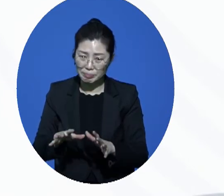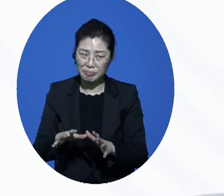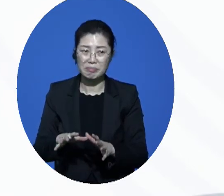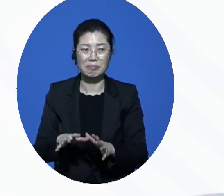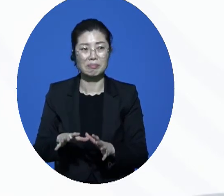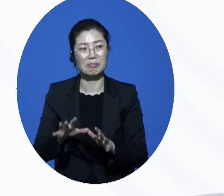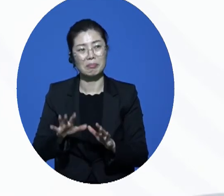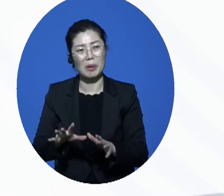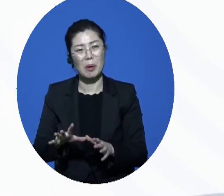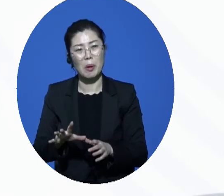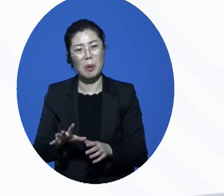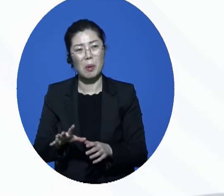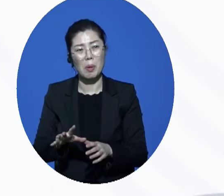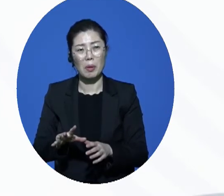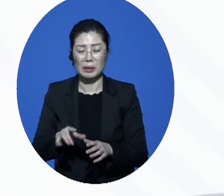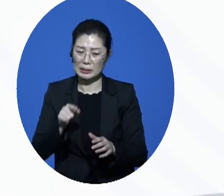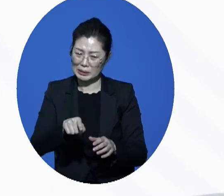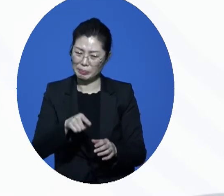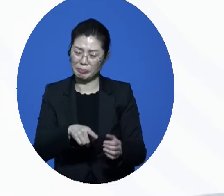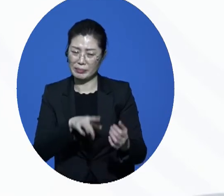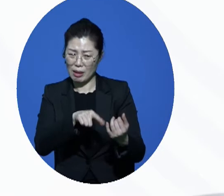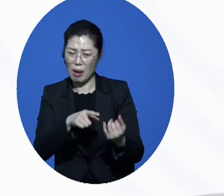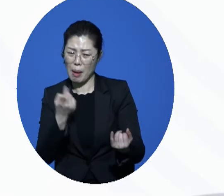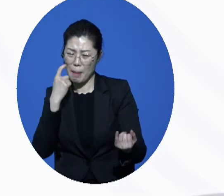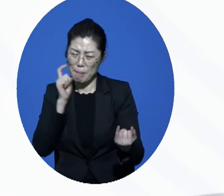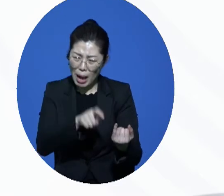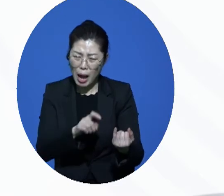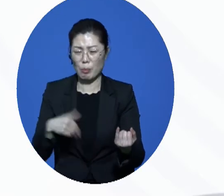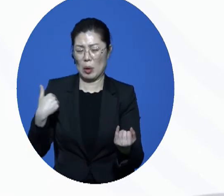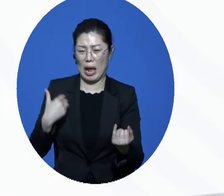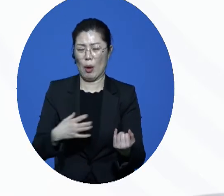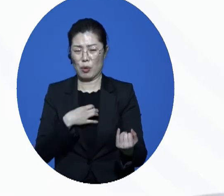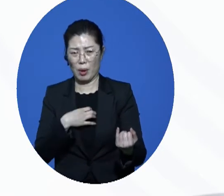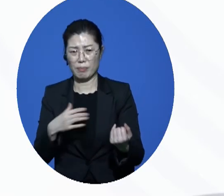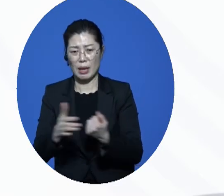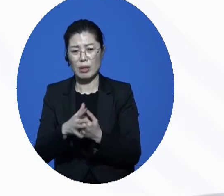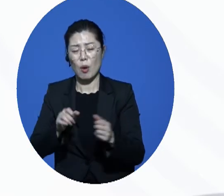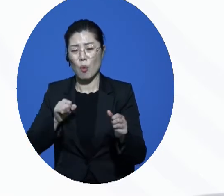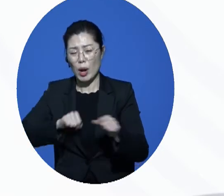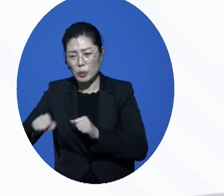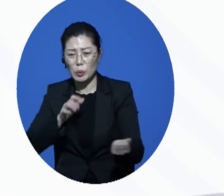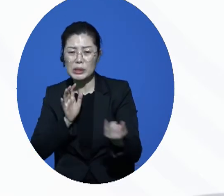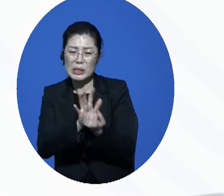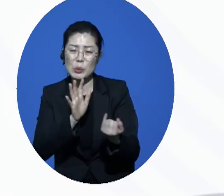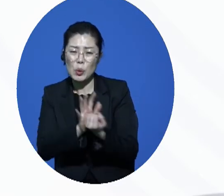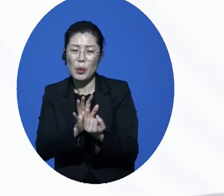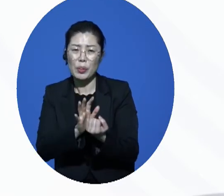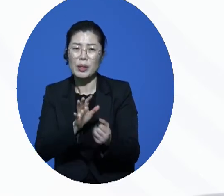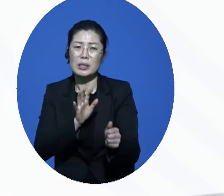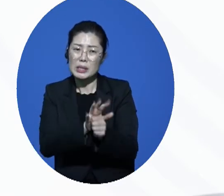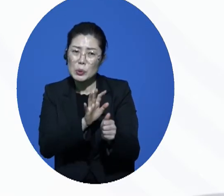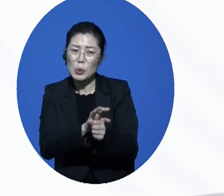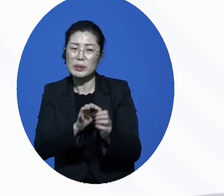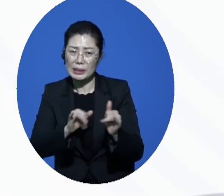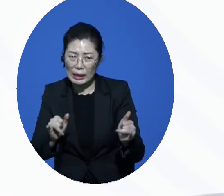점점 확산되면서 활동 지원이 중단되게 되었습니다. 가는 게 너무 무섭다라고